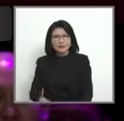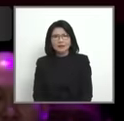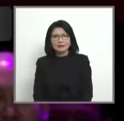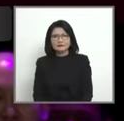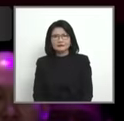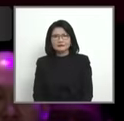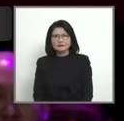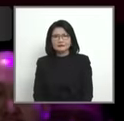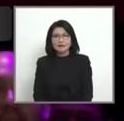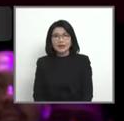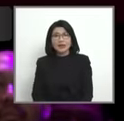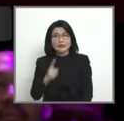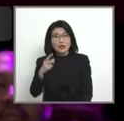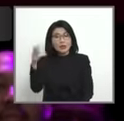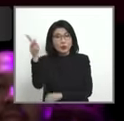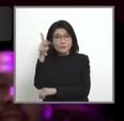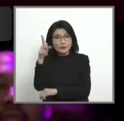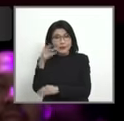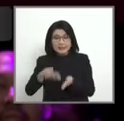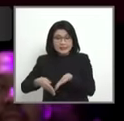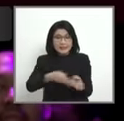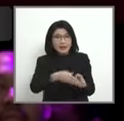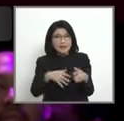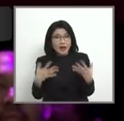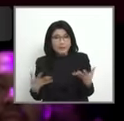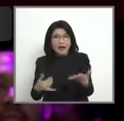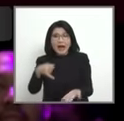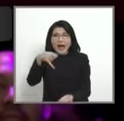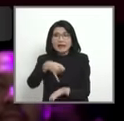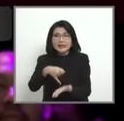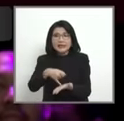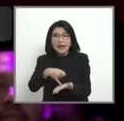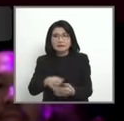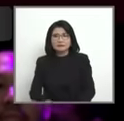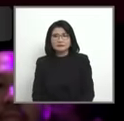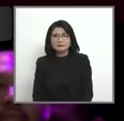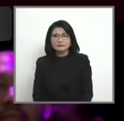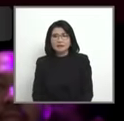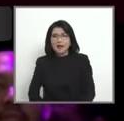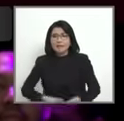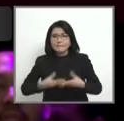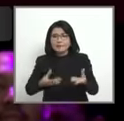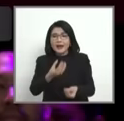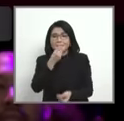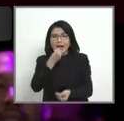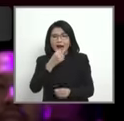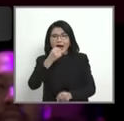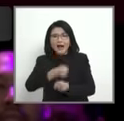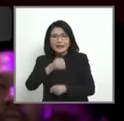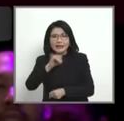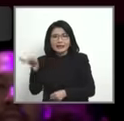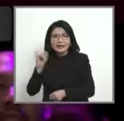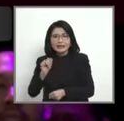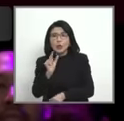misalnya kemudian ada presiden karena Presiden adalah orang yang bertanggung jawab di di semua kementeri beliau bisa